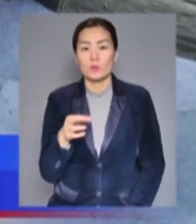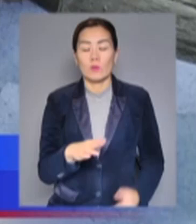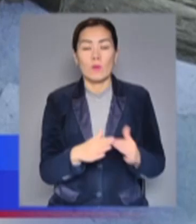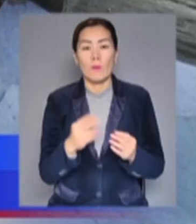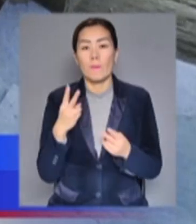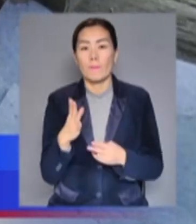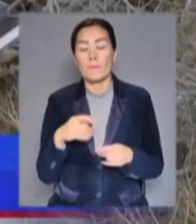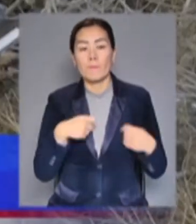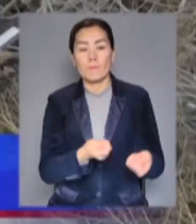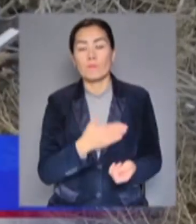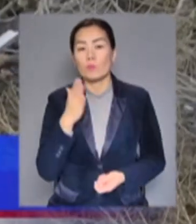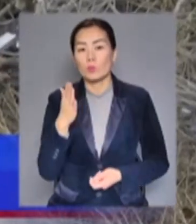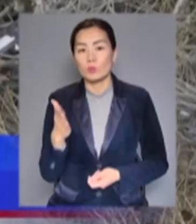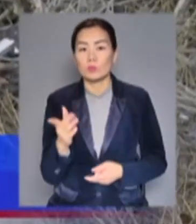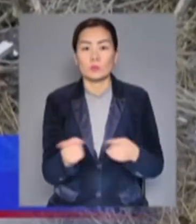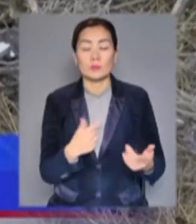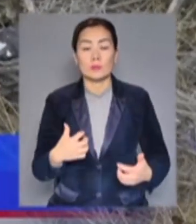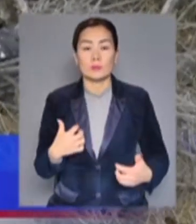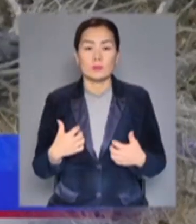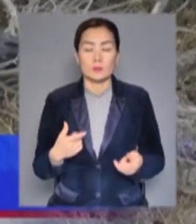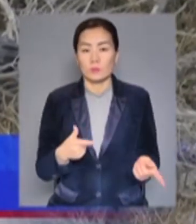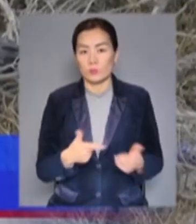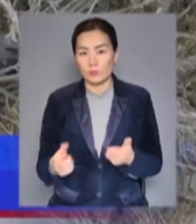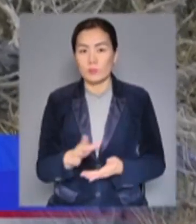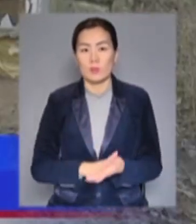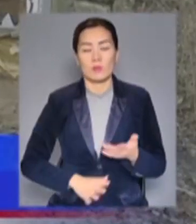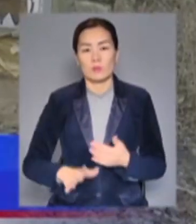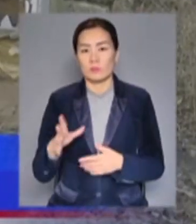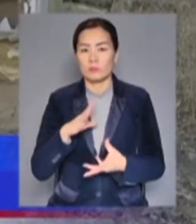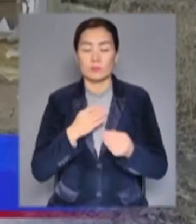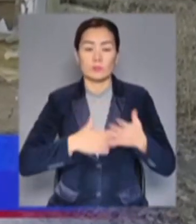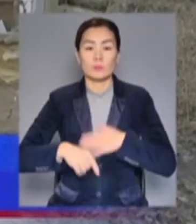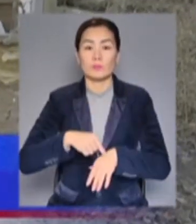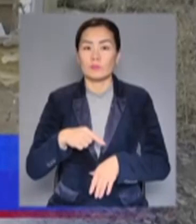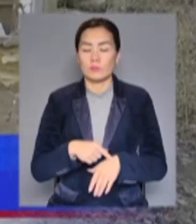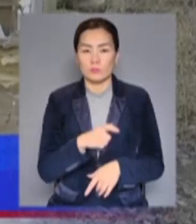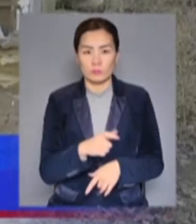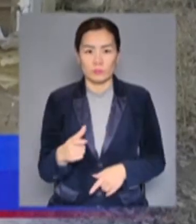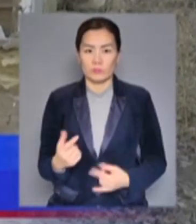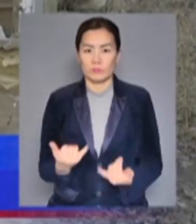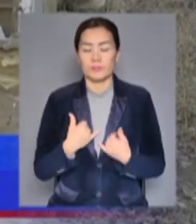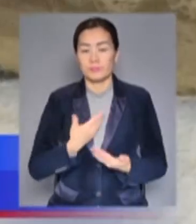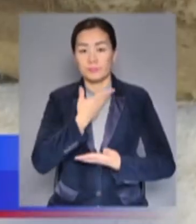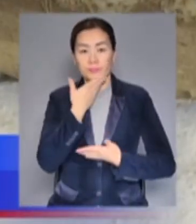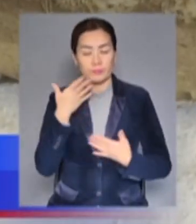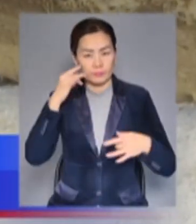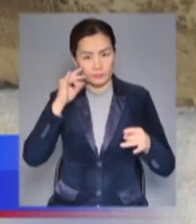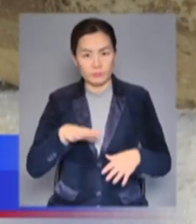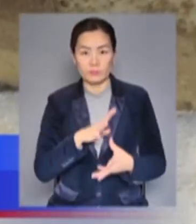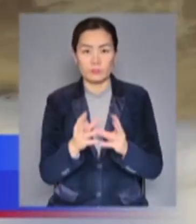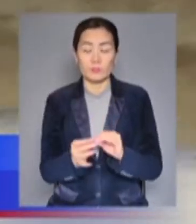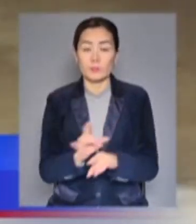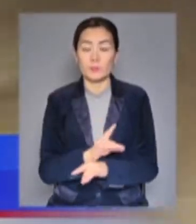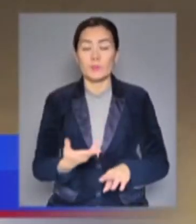көпқабатты пәтерде үйлеріңіз дайын, көшуге дайындалыңыздар депті мыс. Алайда бөріктерін көкке атып қуанған қарашаның қуанышы көпке созылмапты.